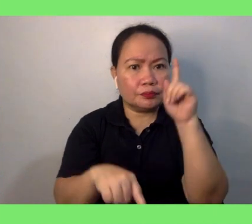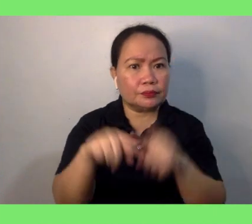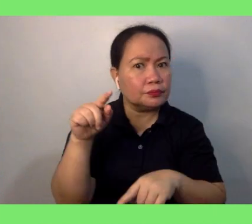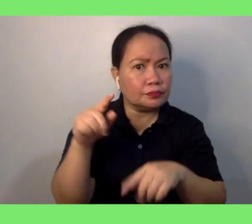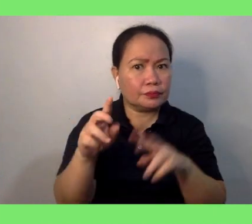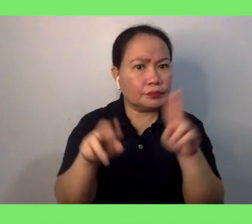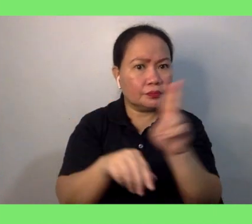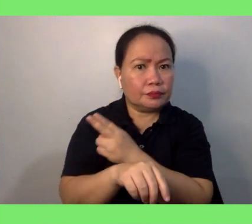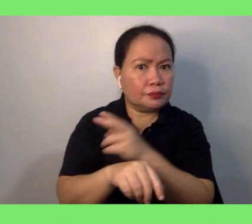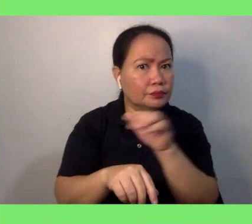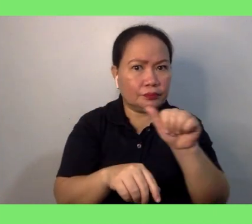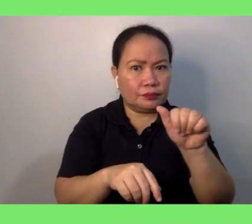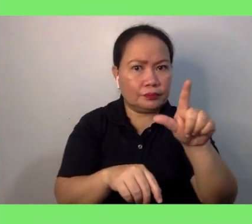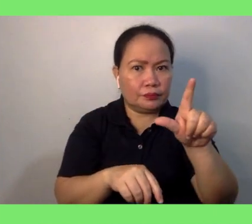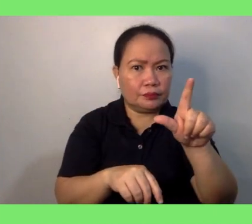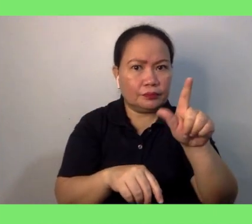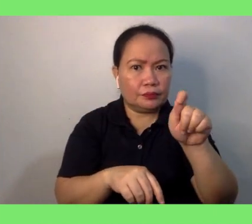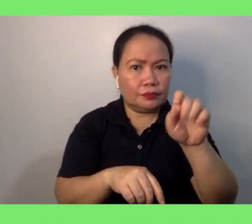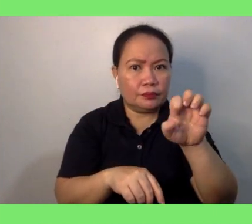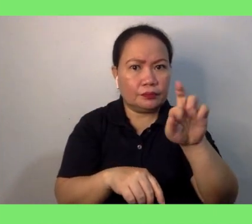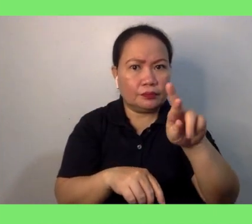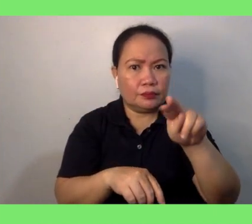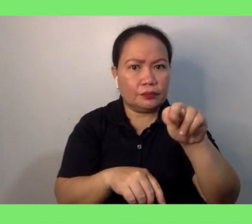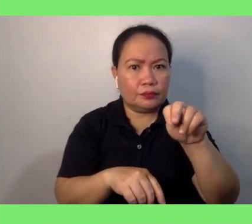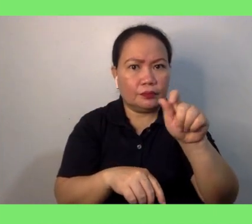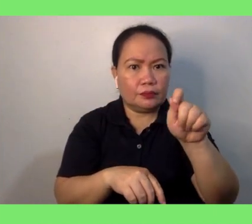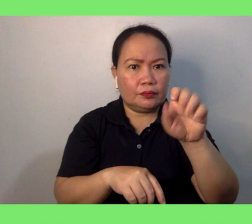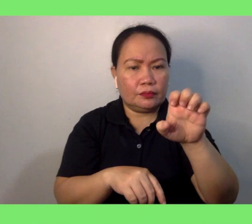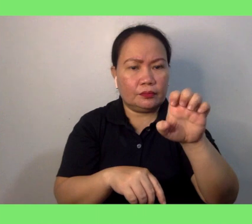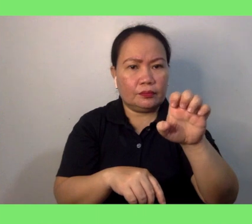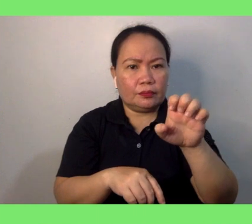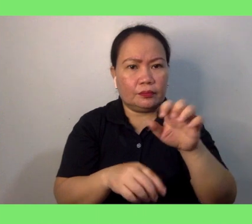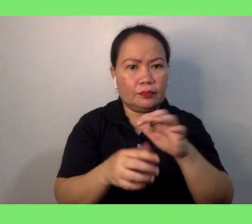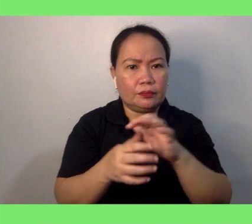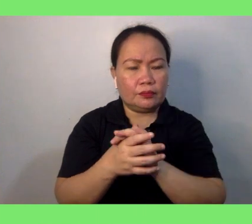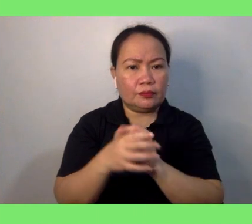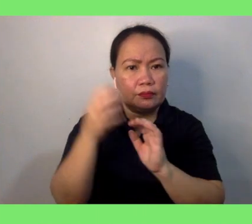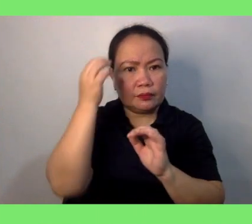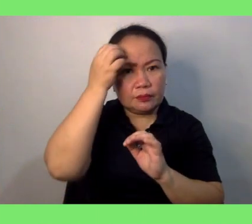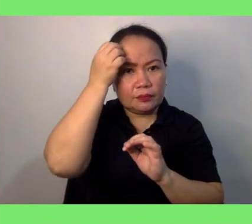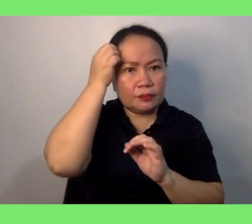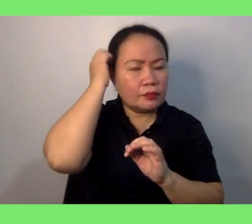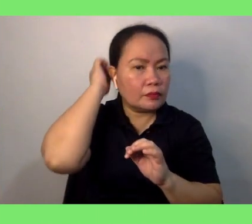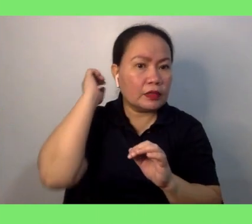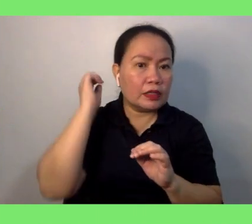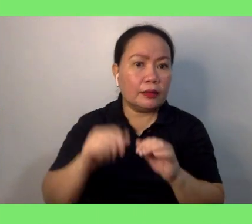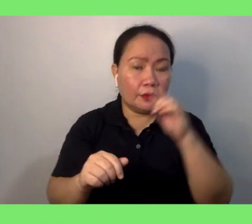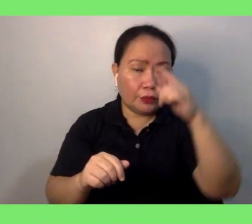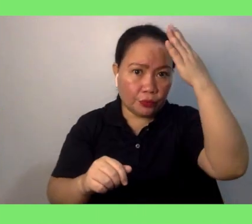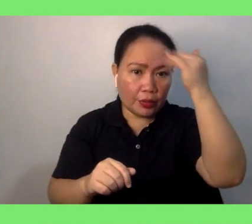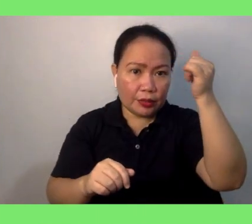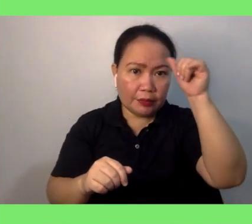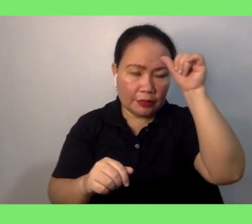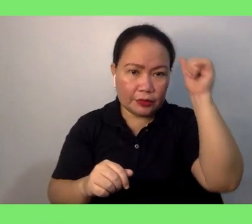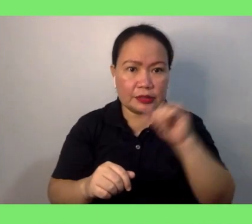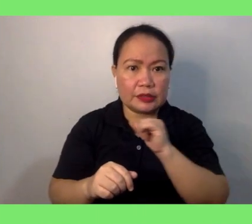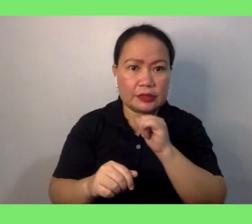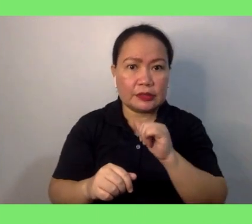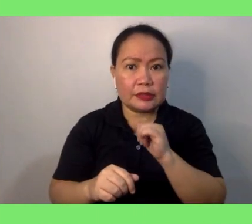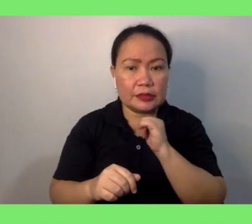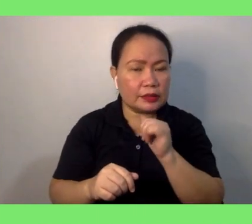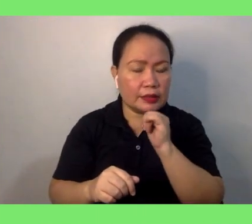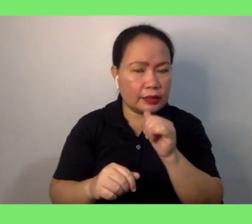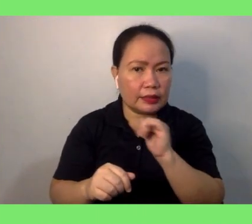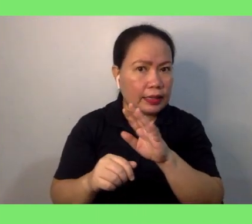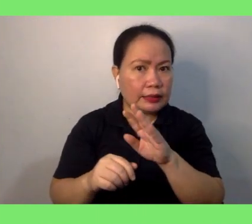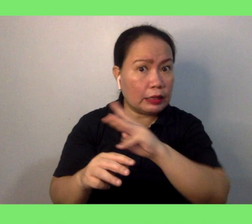alternate interior angles. No. Kasi hindi naman itong buong angle ang tinukoy niya dito sa angle z mo. So, hindi mo yan